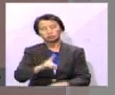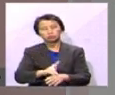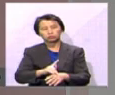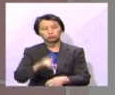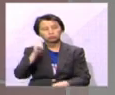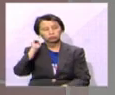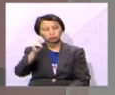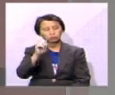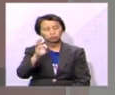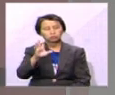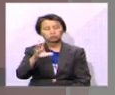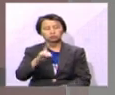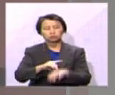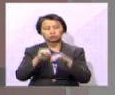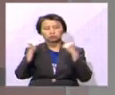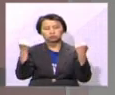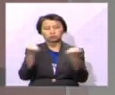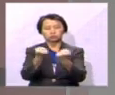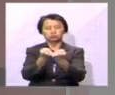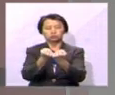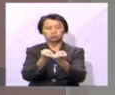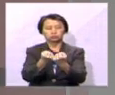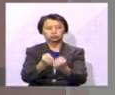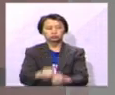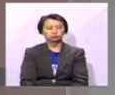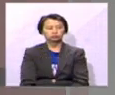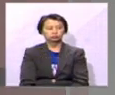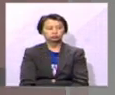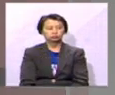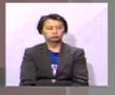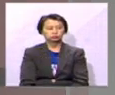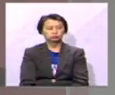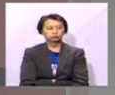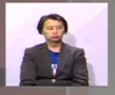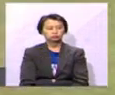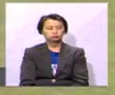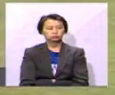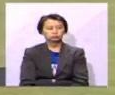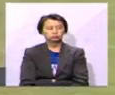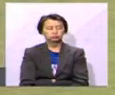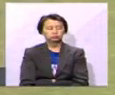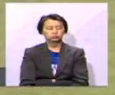rumah Terengganu FC di Stadium Sultan Ismail Nasaruddin Shah.